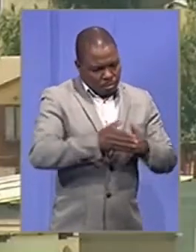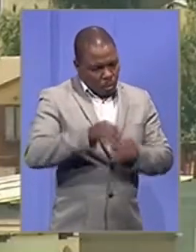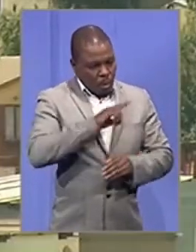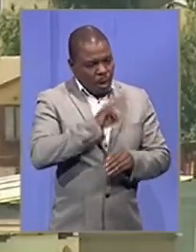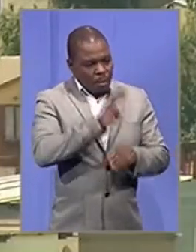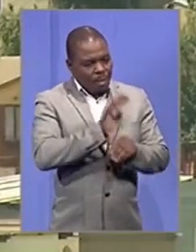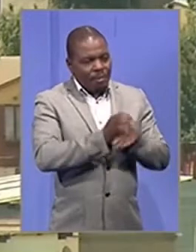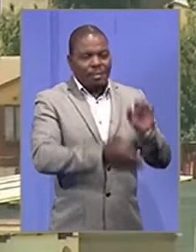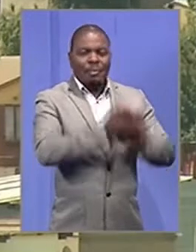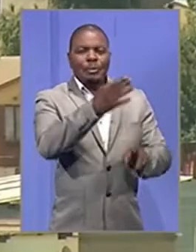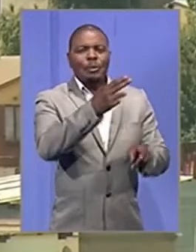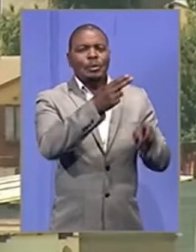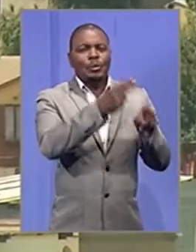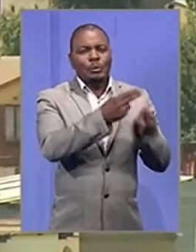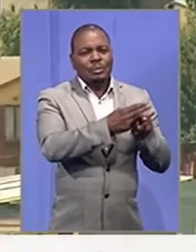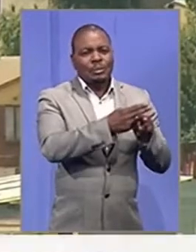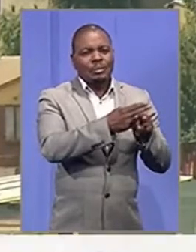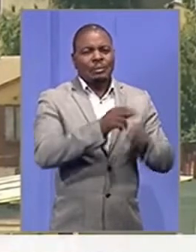ntwaneng.